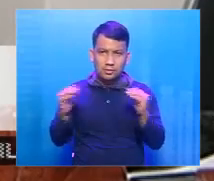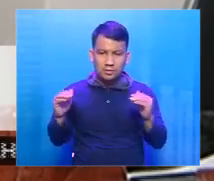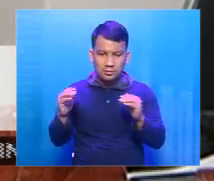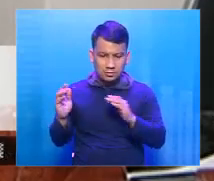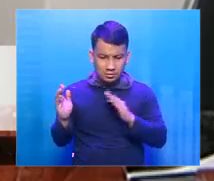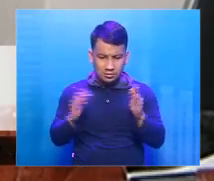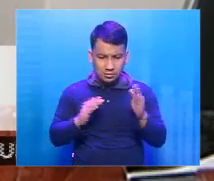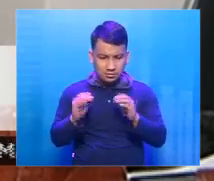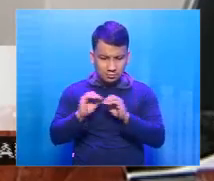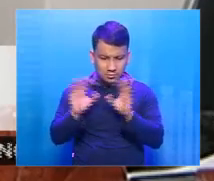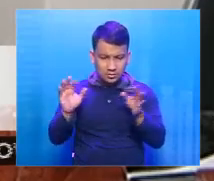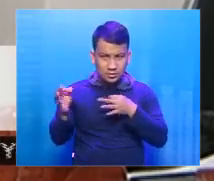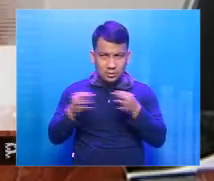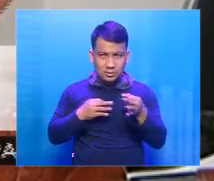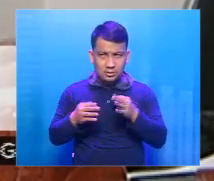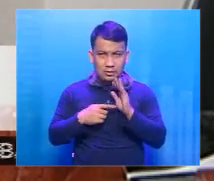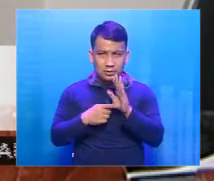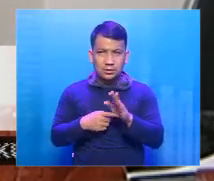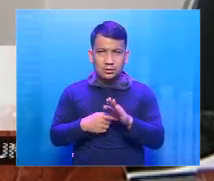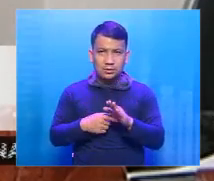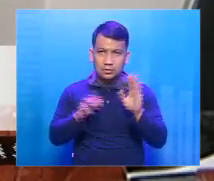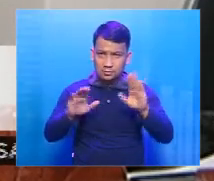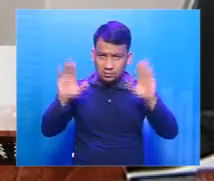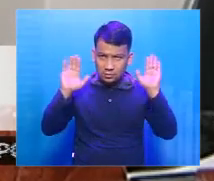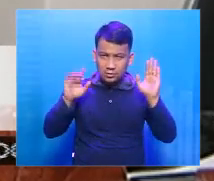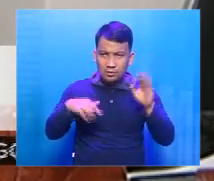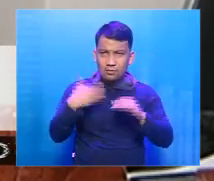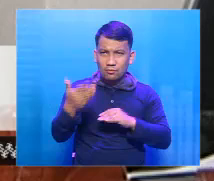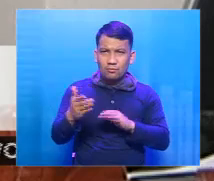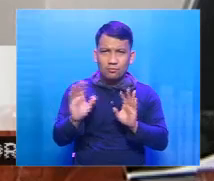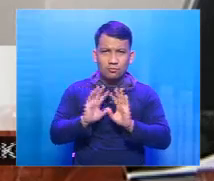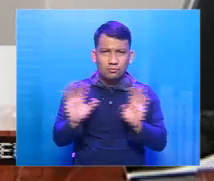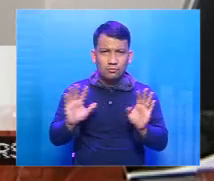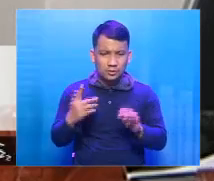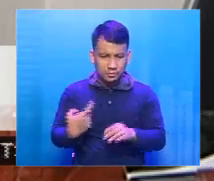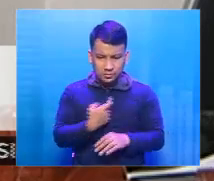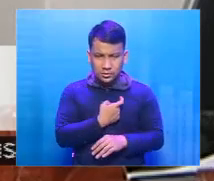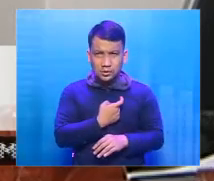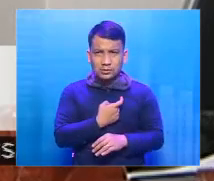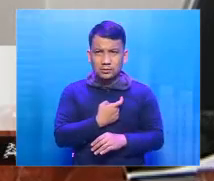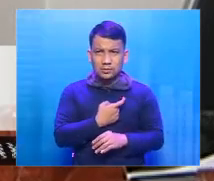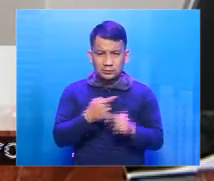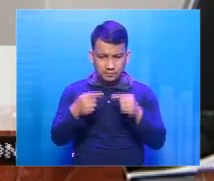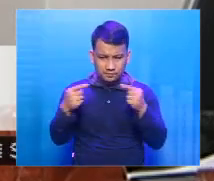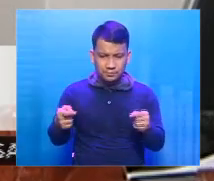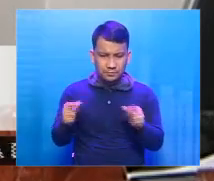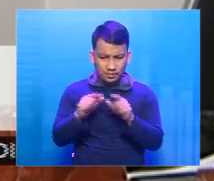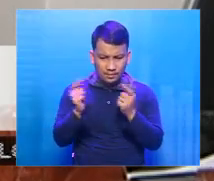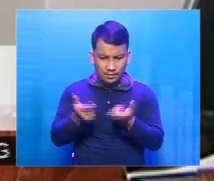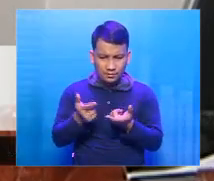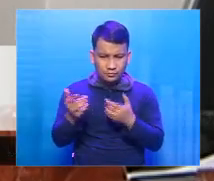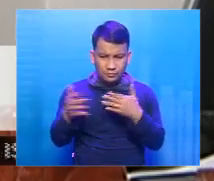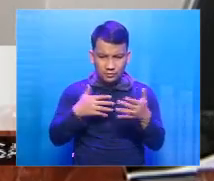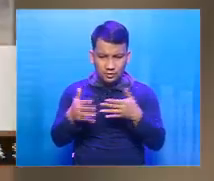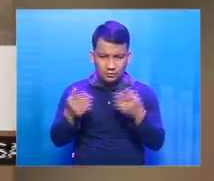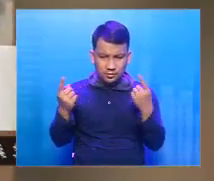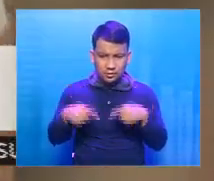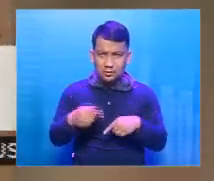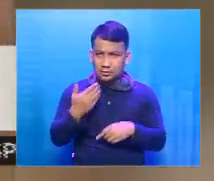papaano, yun lang, mapasurrender sila. Yung wala bang laban na o walang madugong